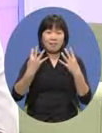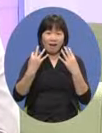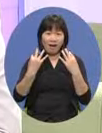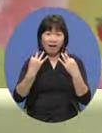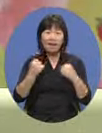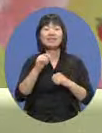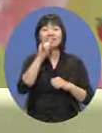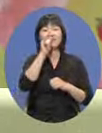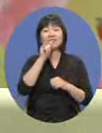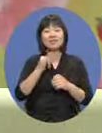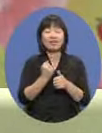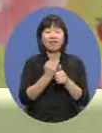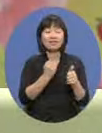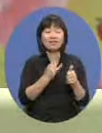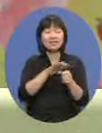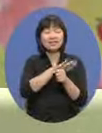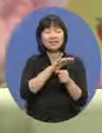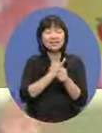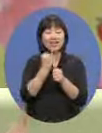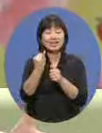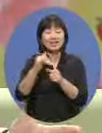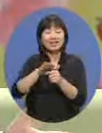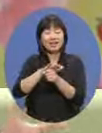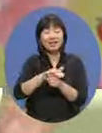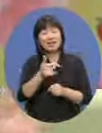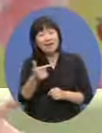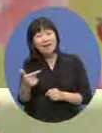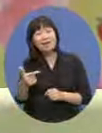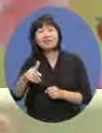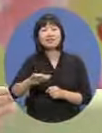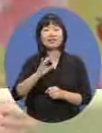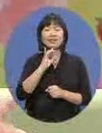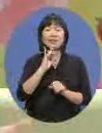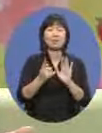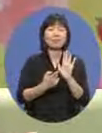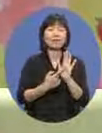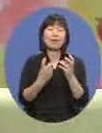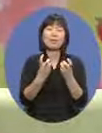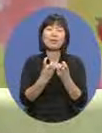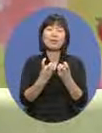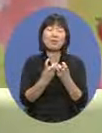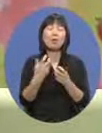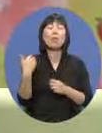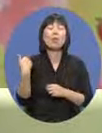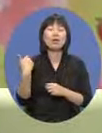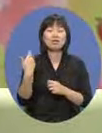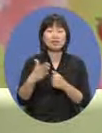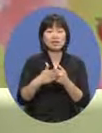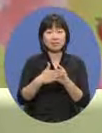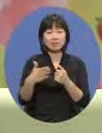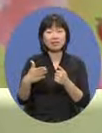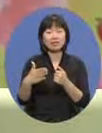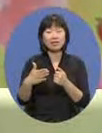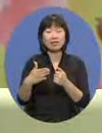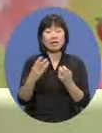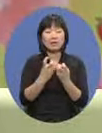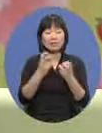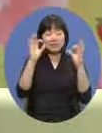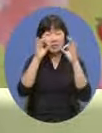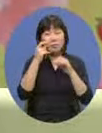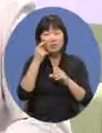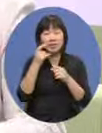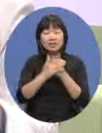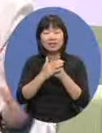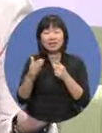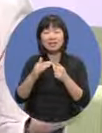어떻게 보면 아내에 대한 사랑들은 다 지극했었는데 네. 단지 표현을 못했던 게 아닌가. 네. 네. 방법을 못 찾아서 그런